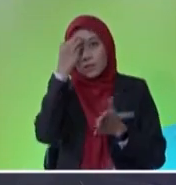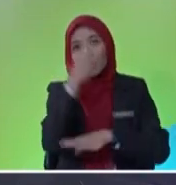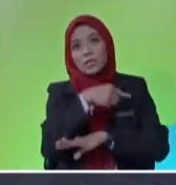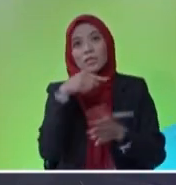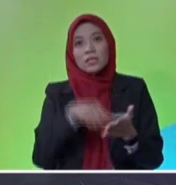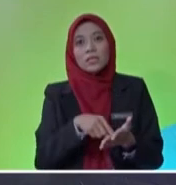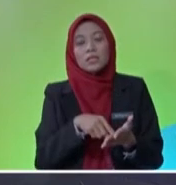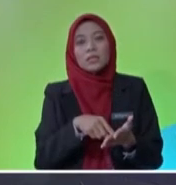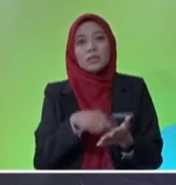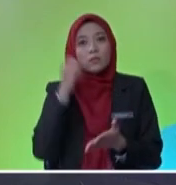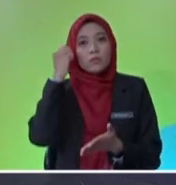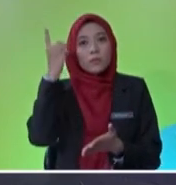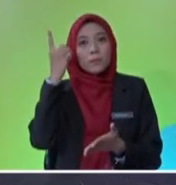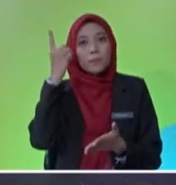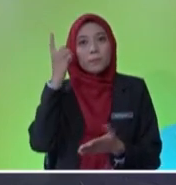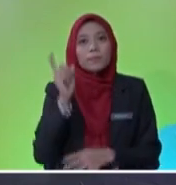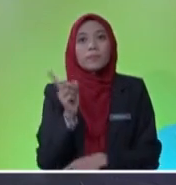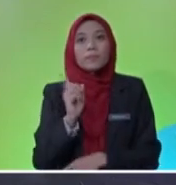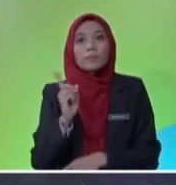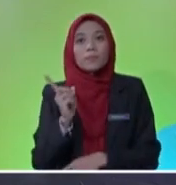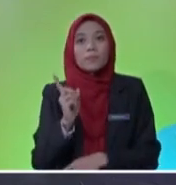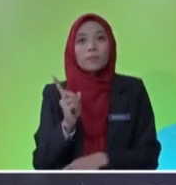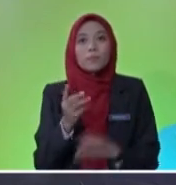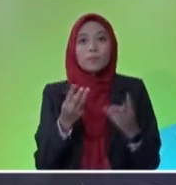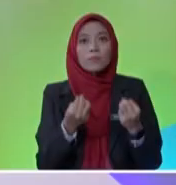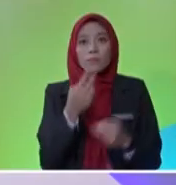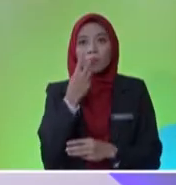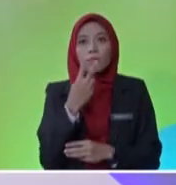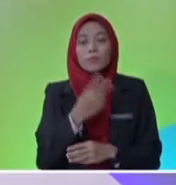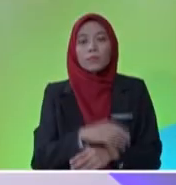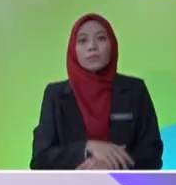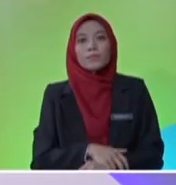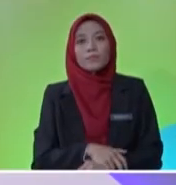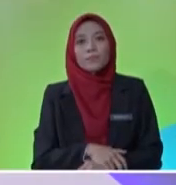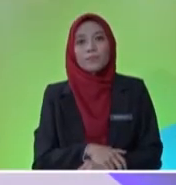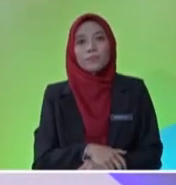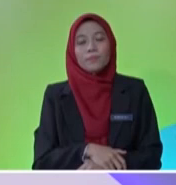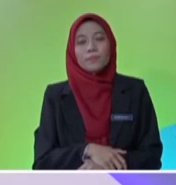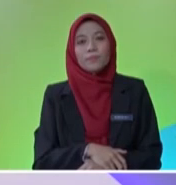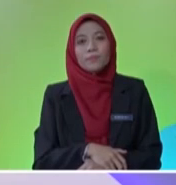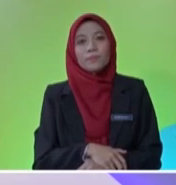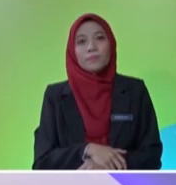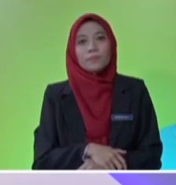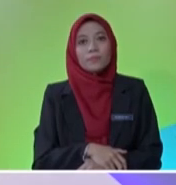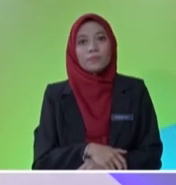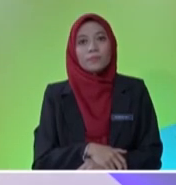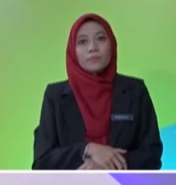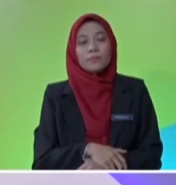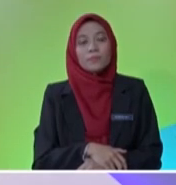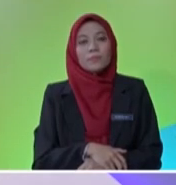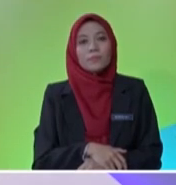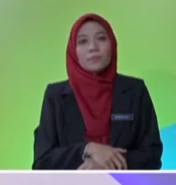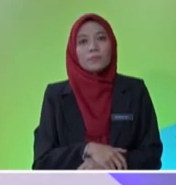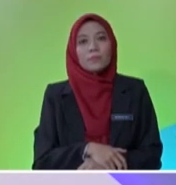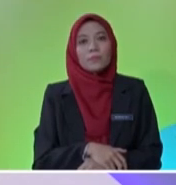mengukuhkan lagi pemahaman mereka Dimanakah mereka boleh pakai tombol Yes sebenarnya